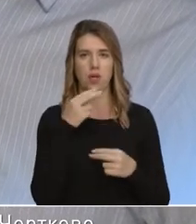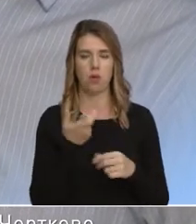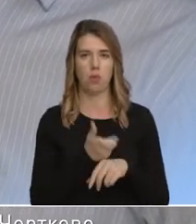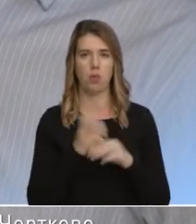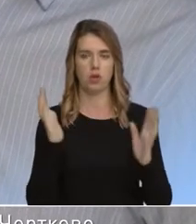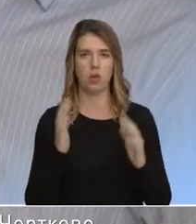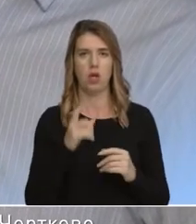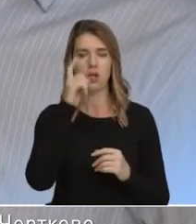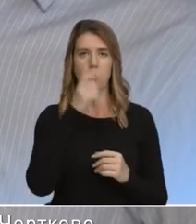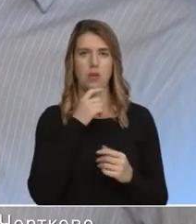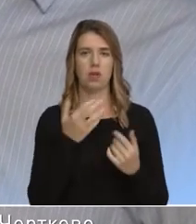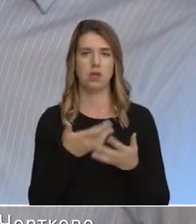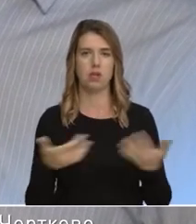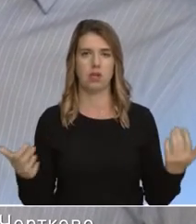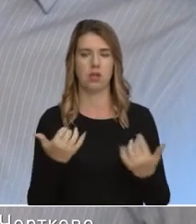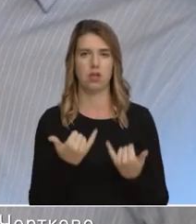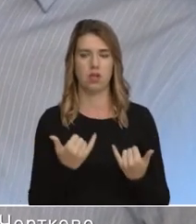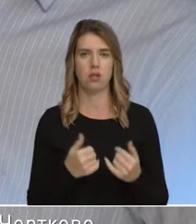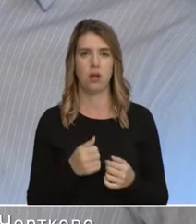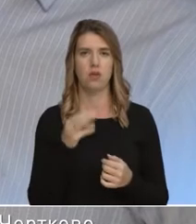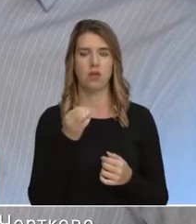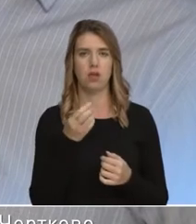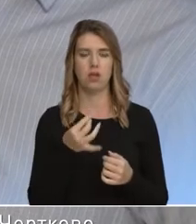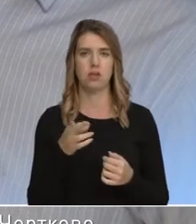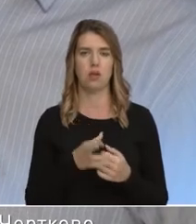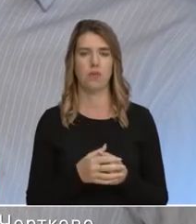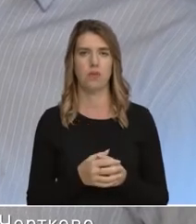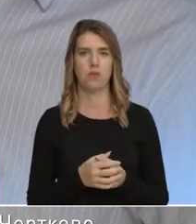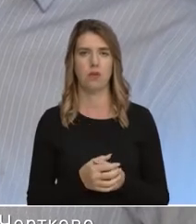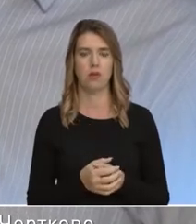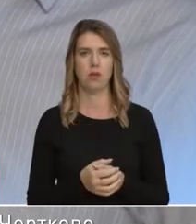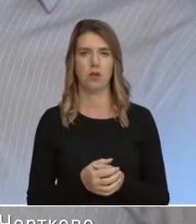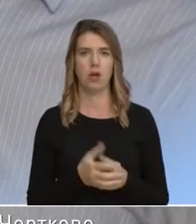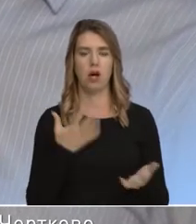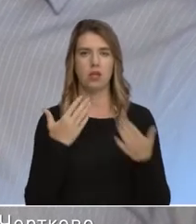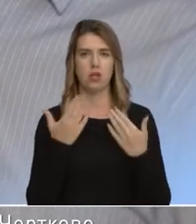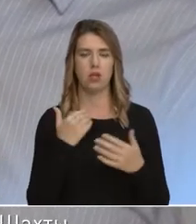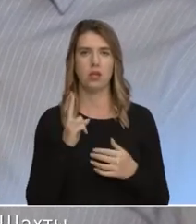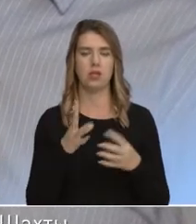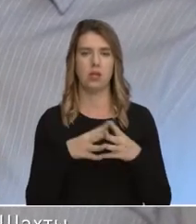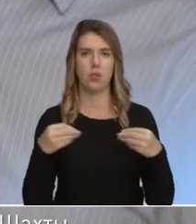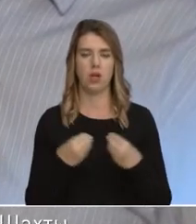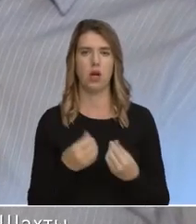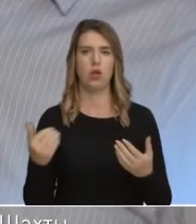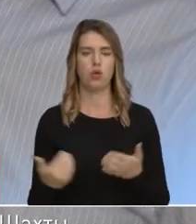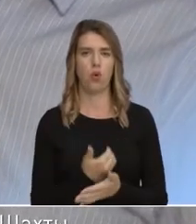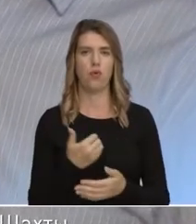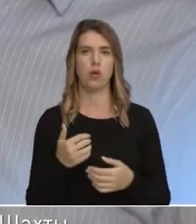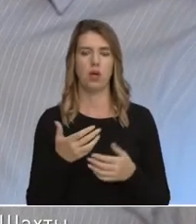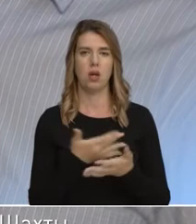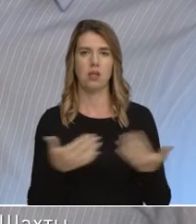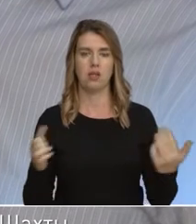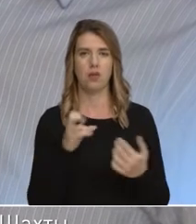что ну, непонятны несколько сейчас вот тенденции к тому отношению вот к семье, новые